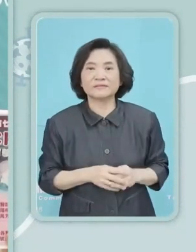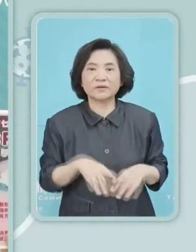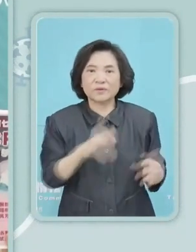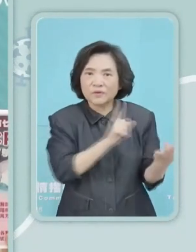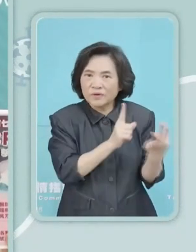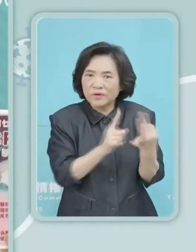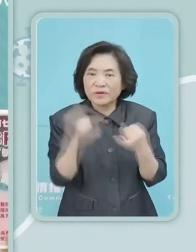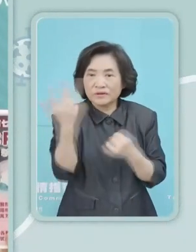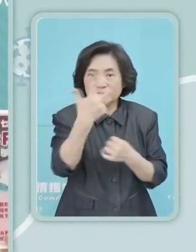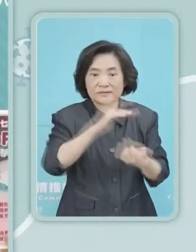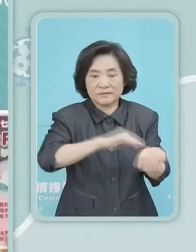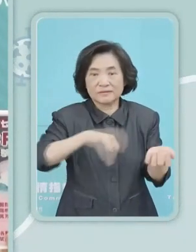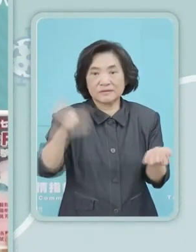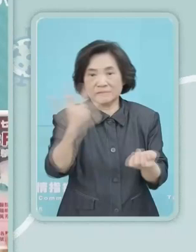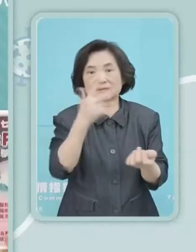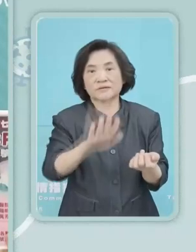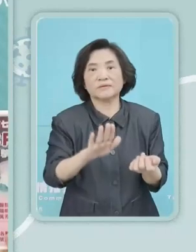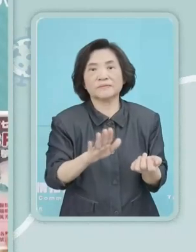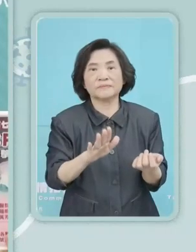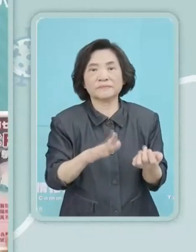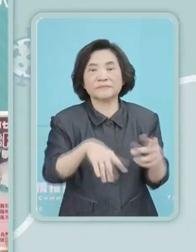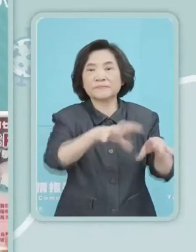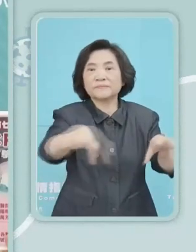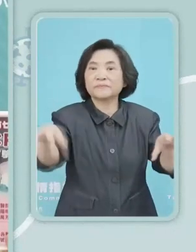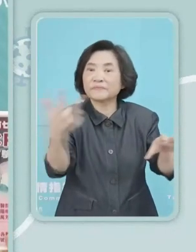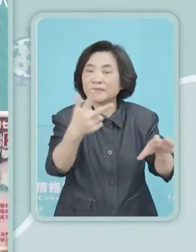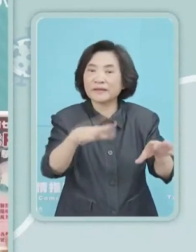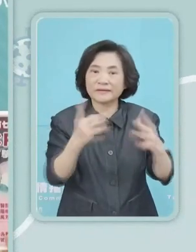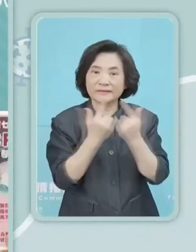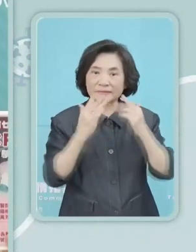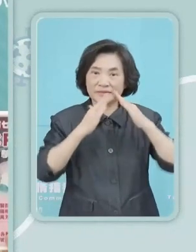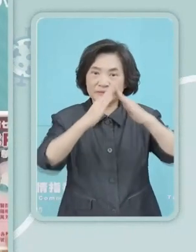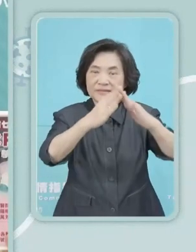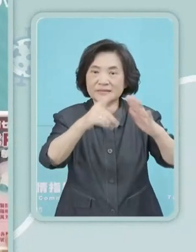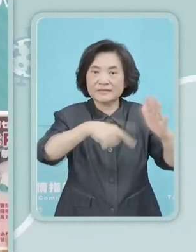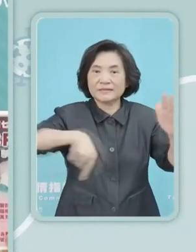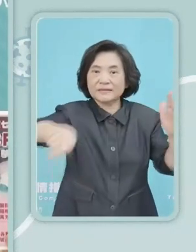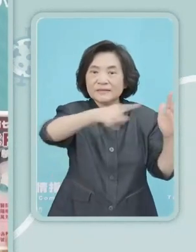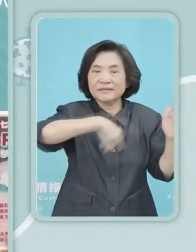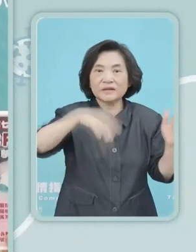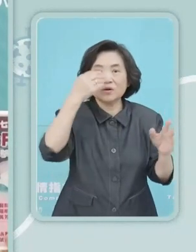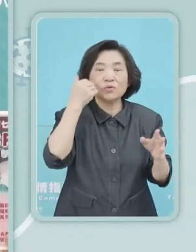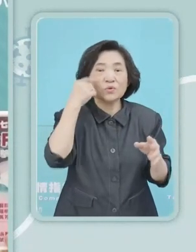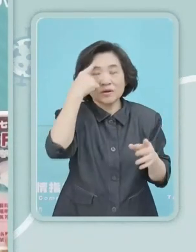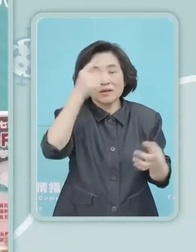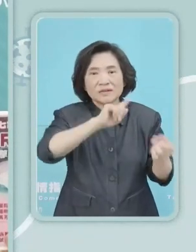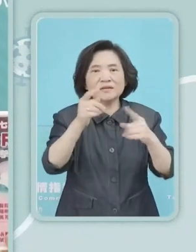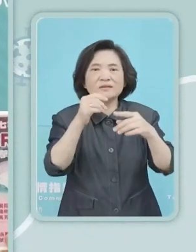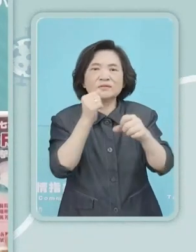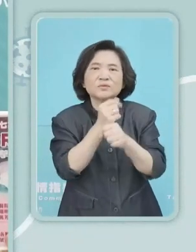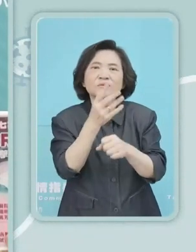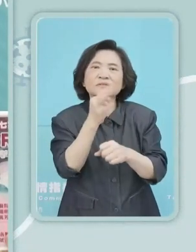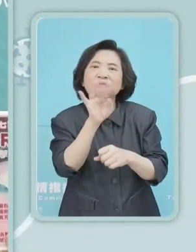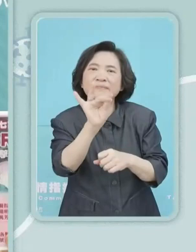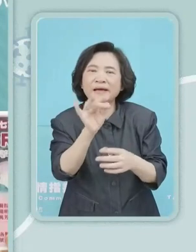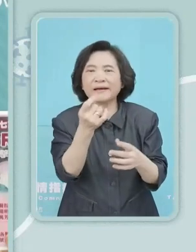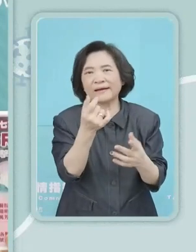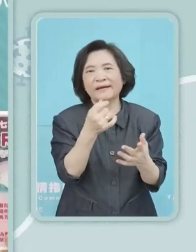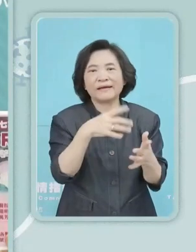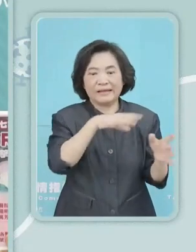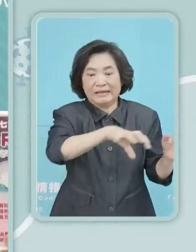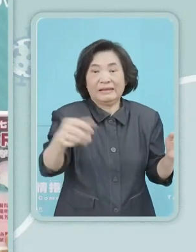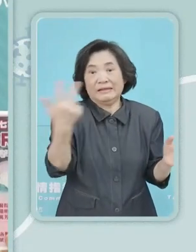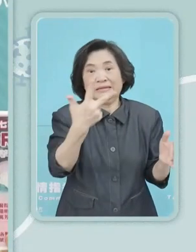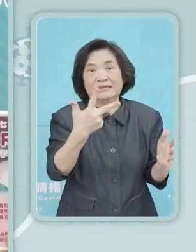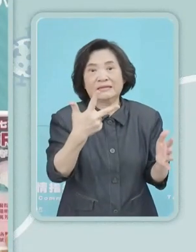七家医院，你知道哈，就变成我们台北市做，如果一天只要做几百个，你知道哈，大概我们要用七家